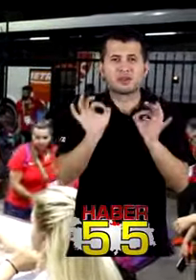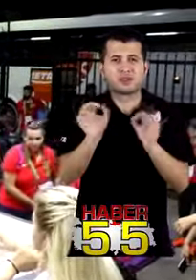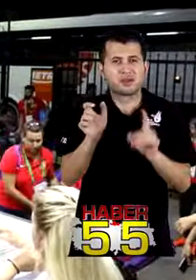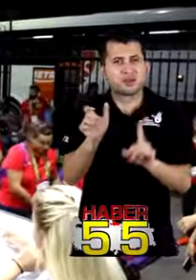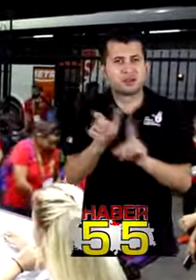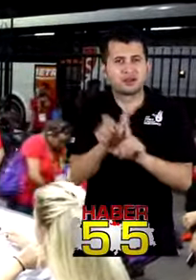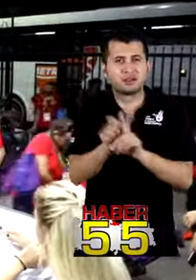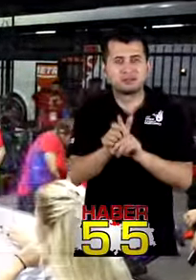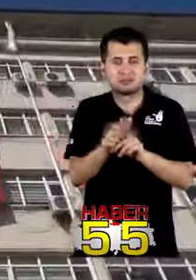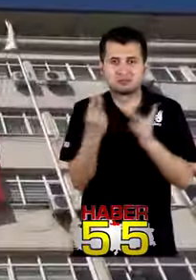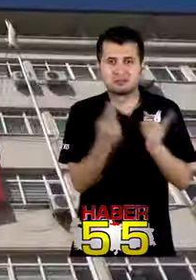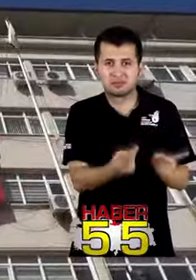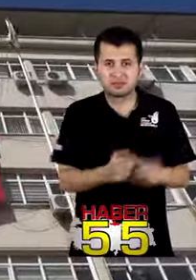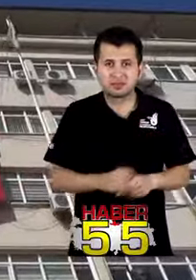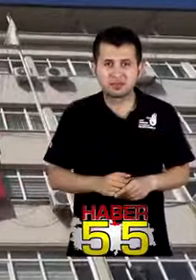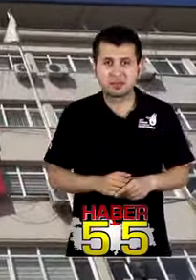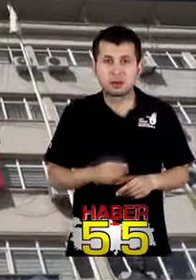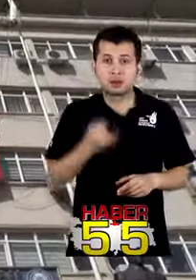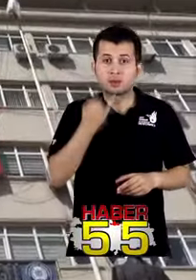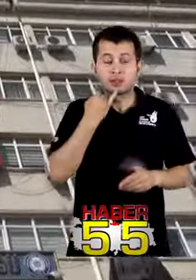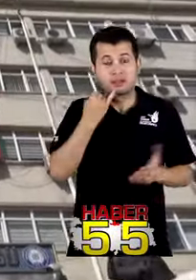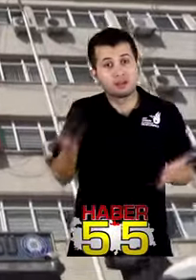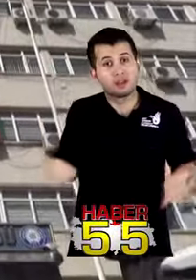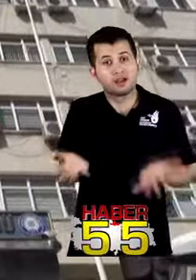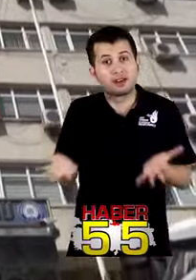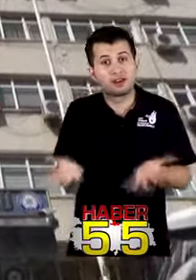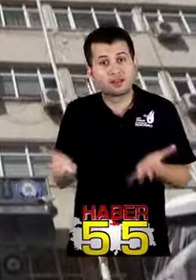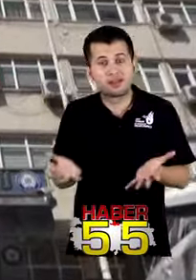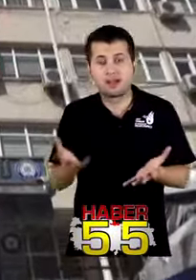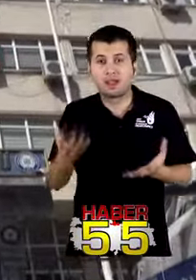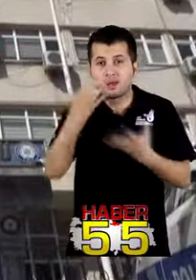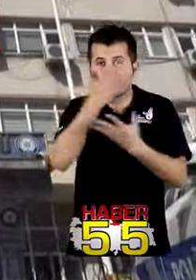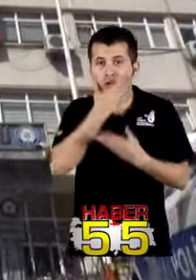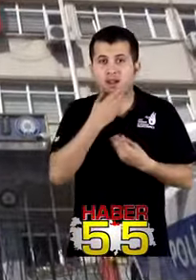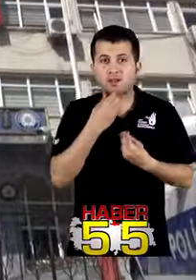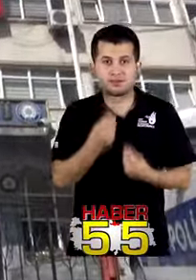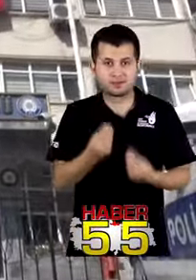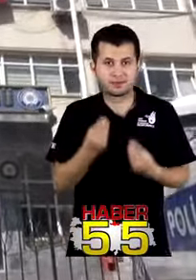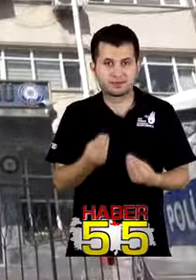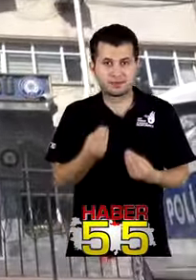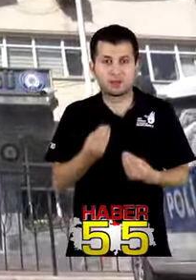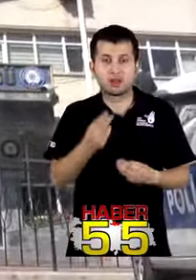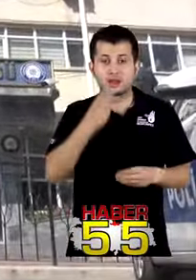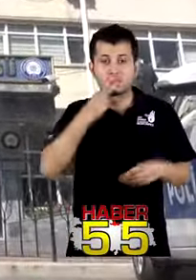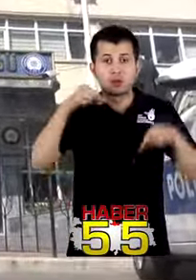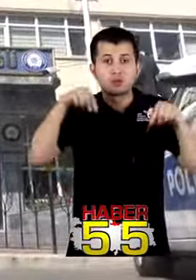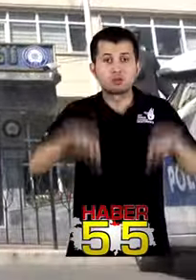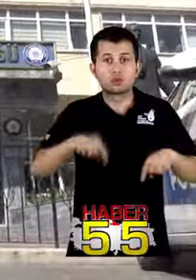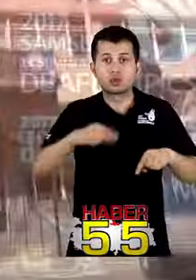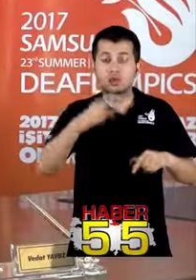hala muhafaza eden vilayetlerinden birisi. Ve bu misafirperverliği en güzel şartlarda